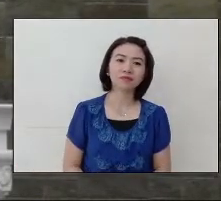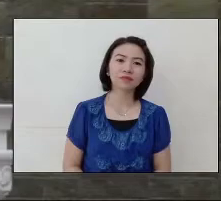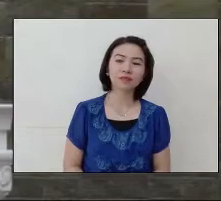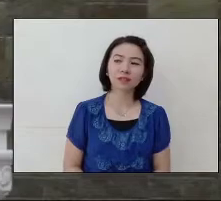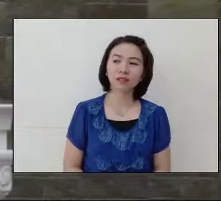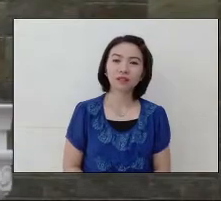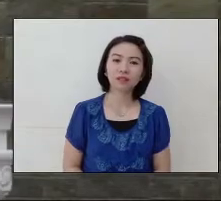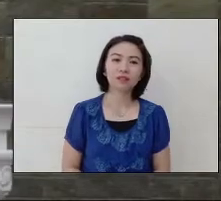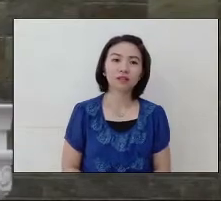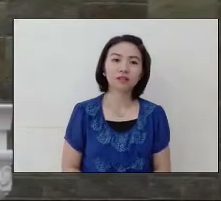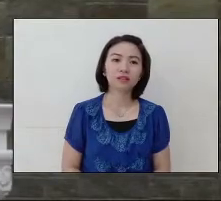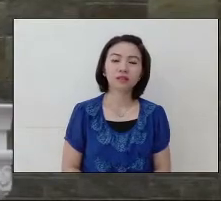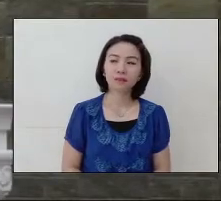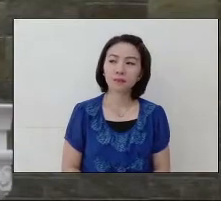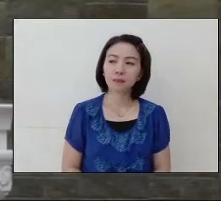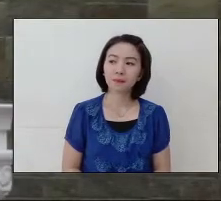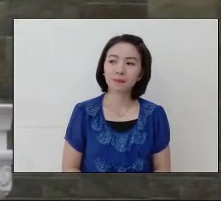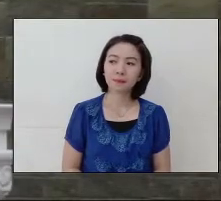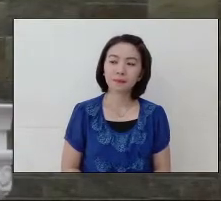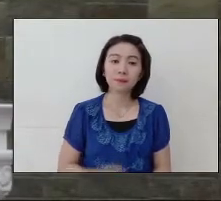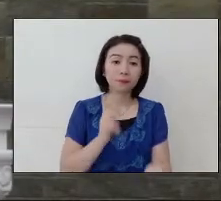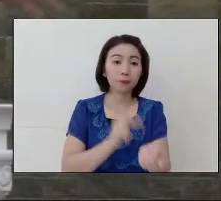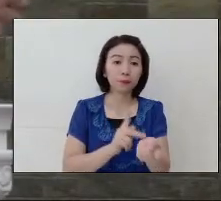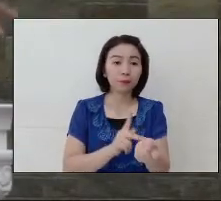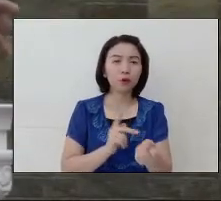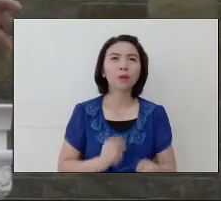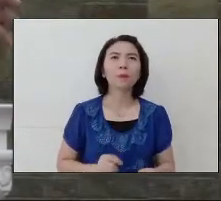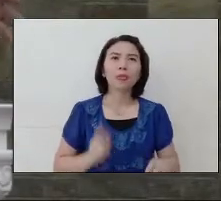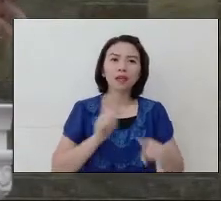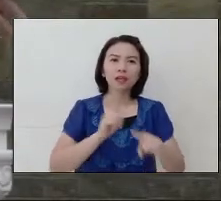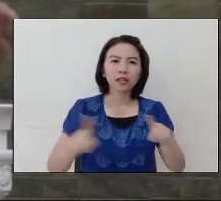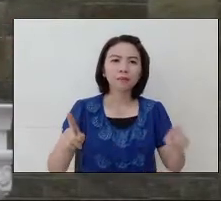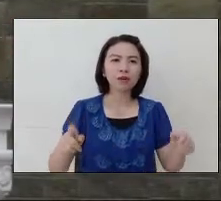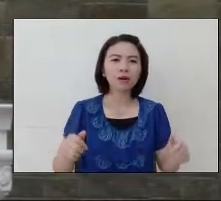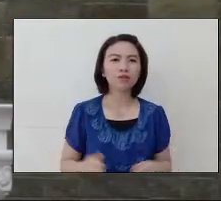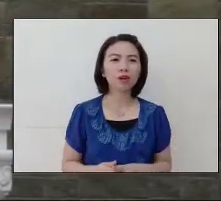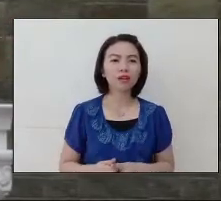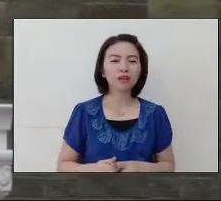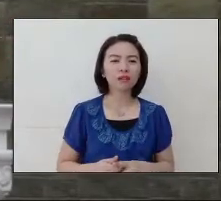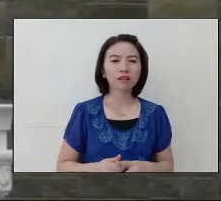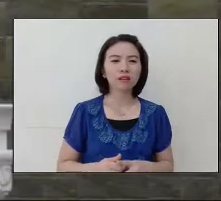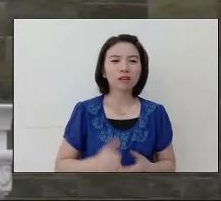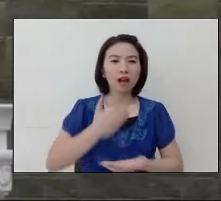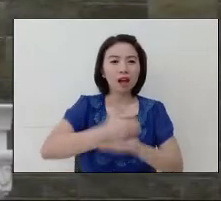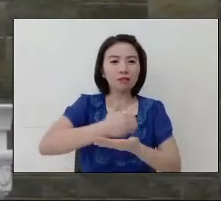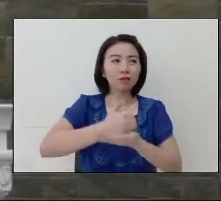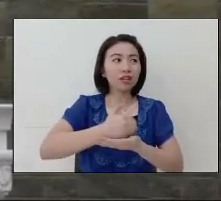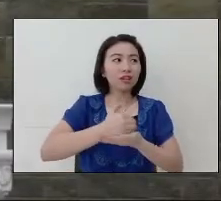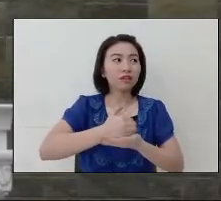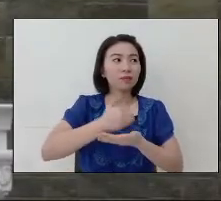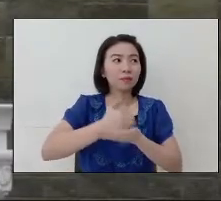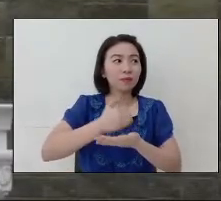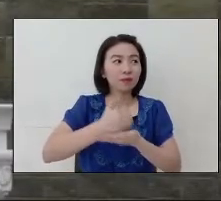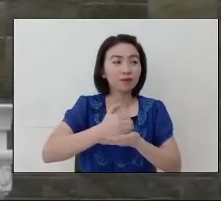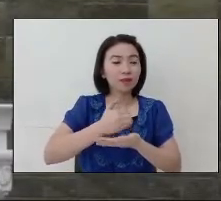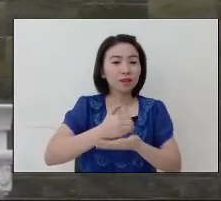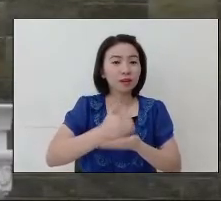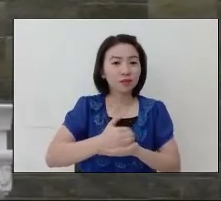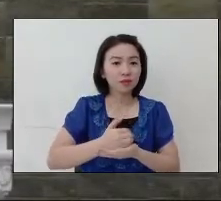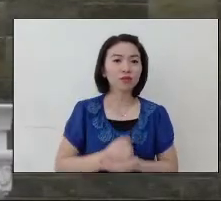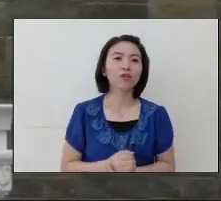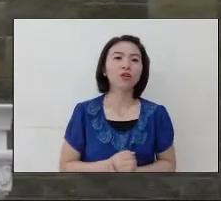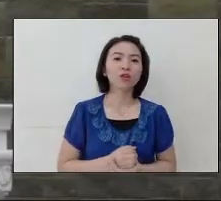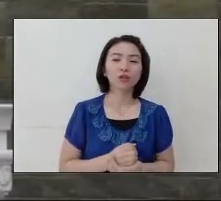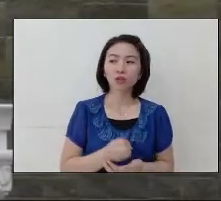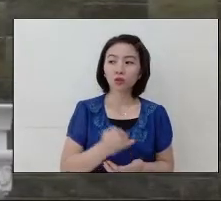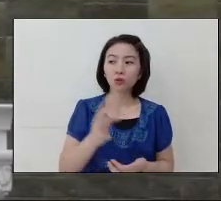ng authority ng Rome doon sa kulungan. I-confine siya doon, mga kapatid. Yeah, kaya siyang kulungin ng authority ng Rome. Okay?